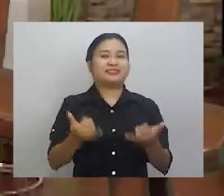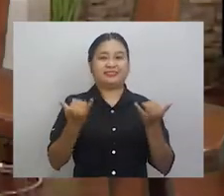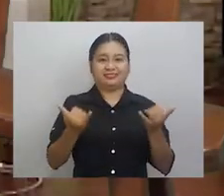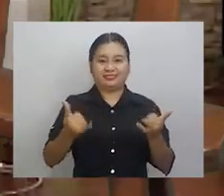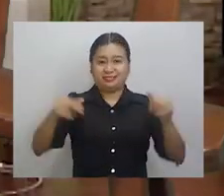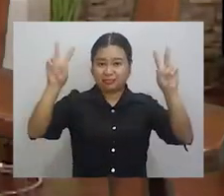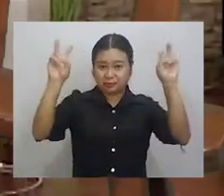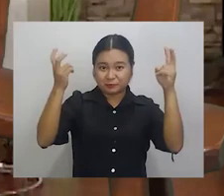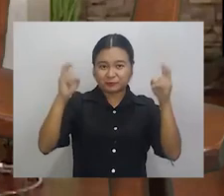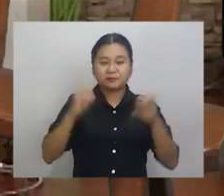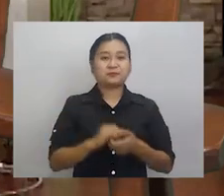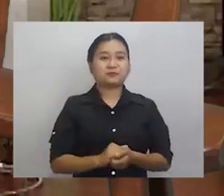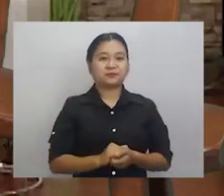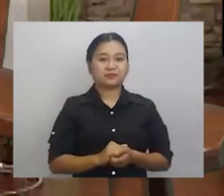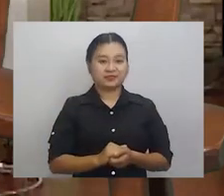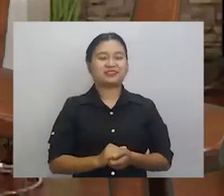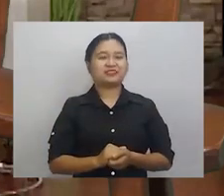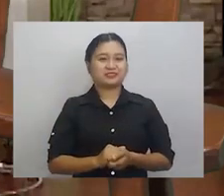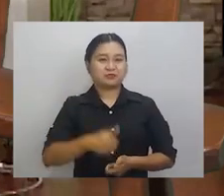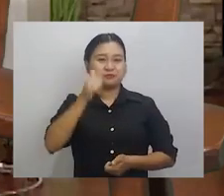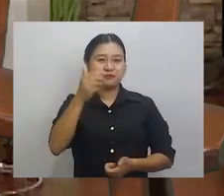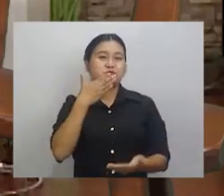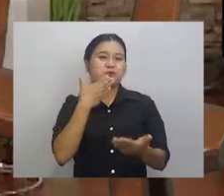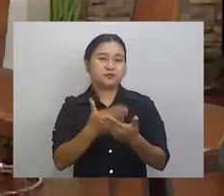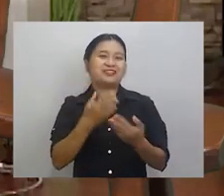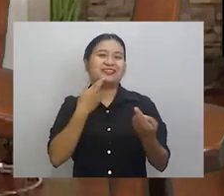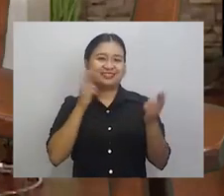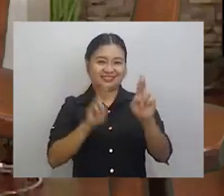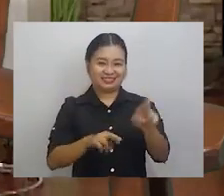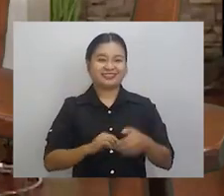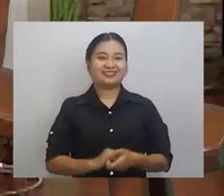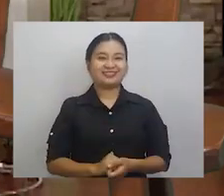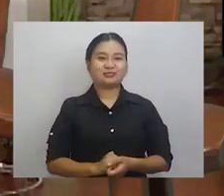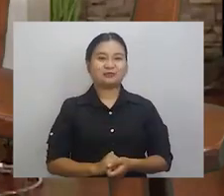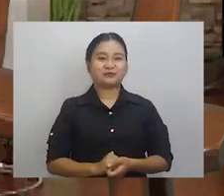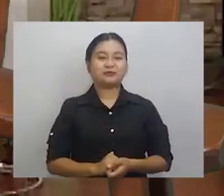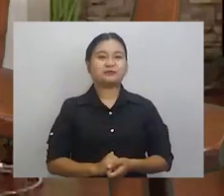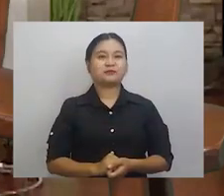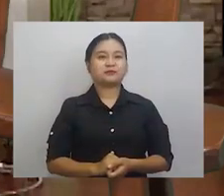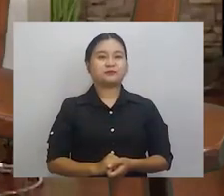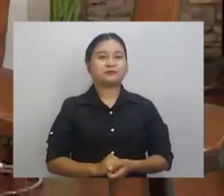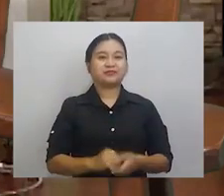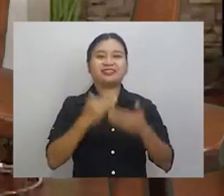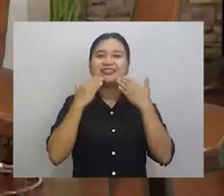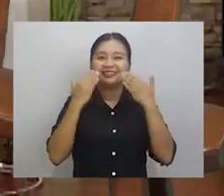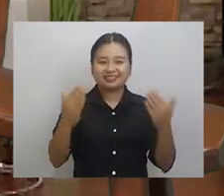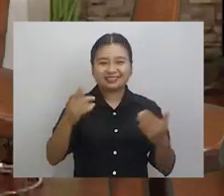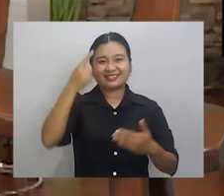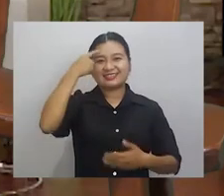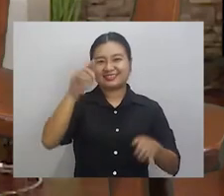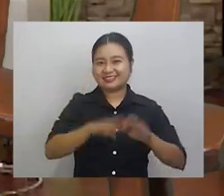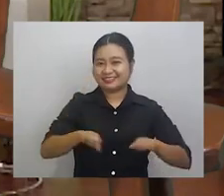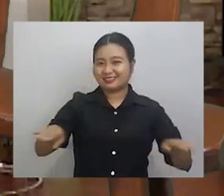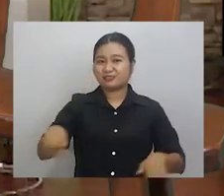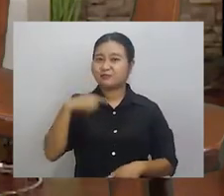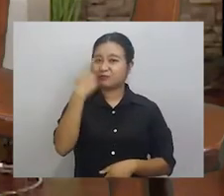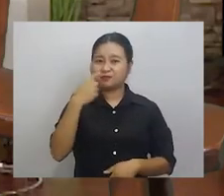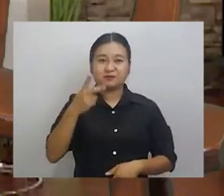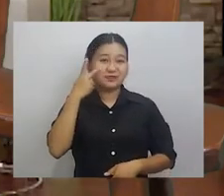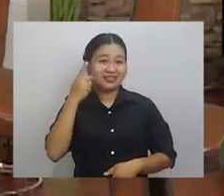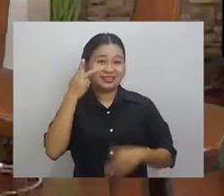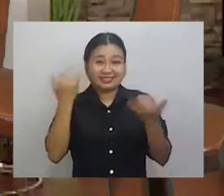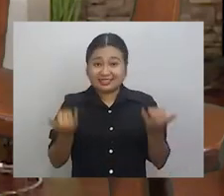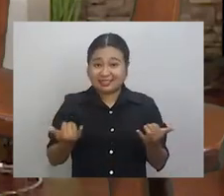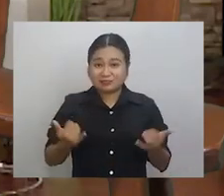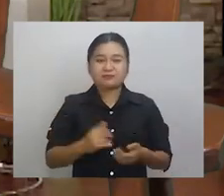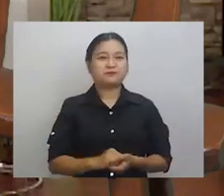araw na ito. Reaction kung reaction talaga. Kaya nga po. Kaya maraming salamat sa inyo magigiting naming madlang